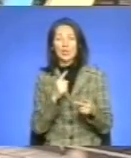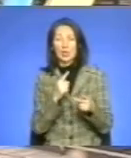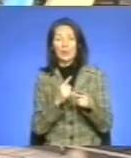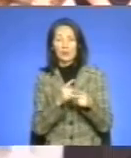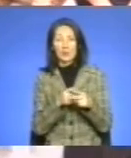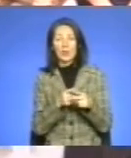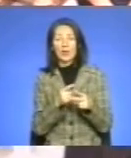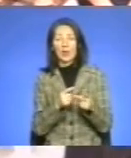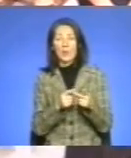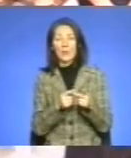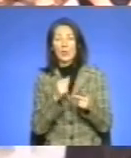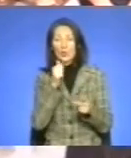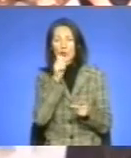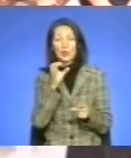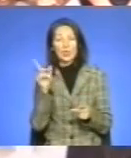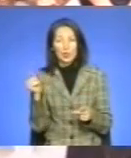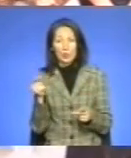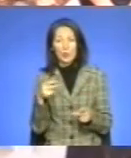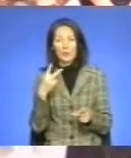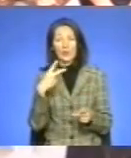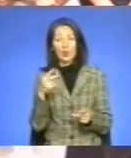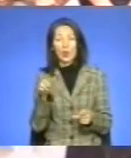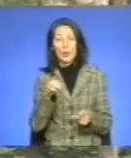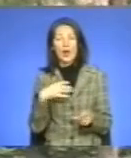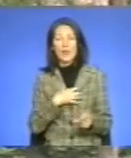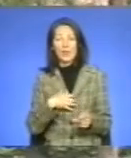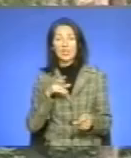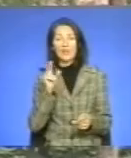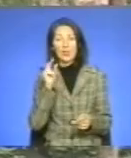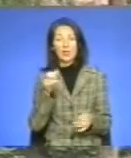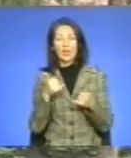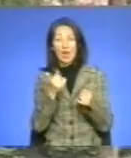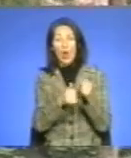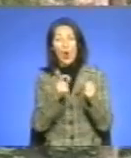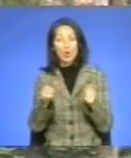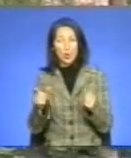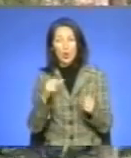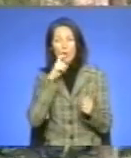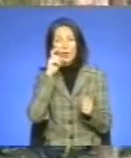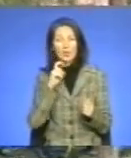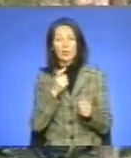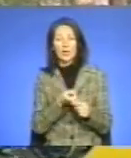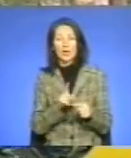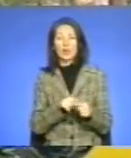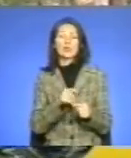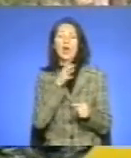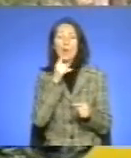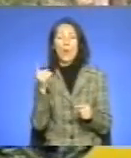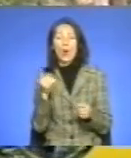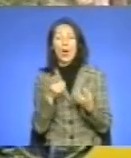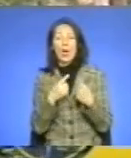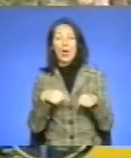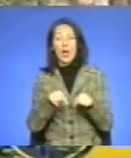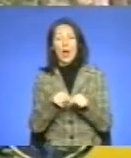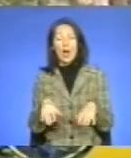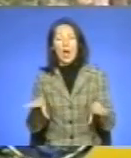– важлива дата для кожного свідомого українця. Це є постать, яка здатна об'єднати навколо себе всіх українців. 2013